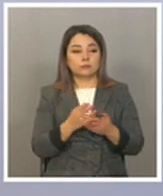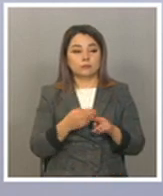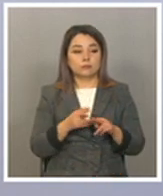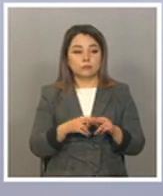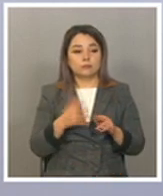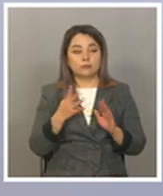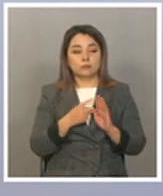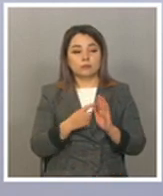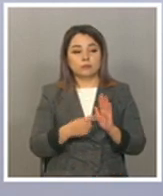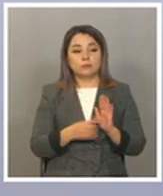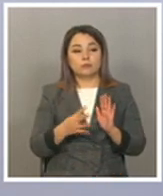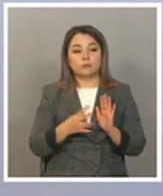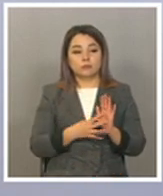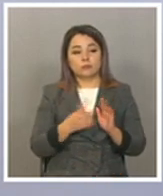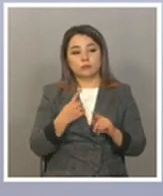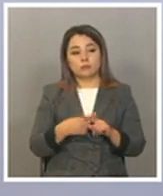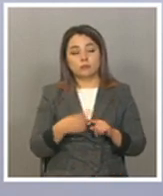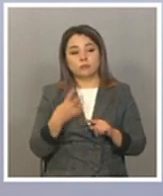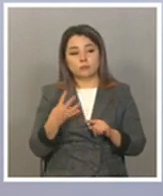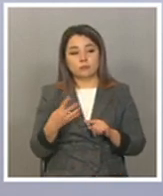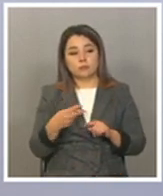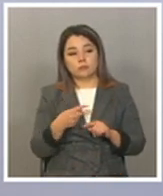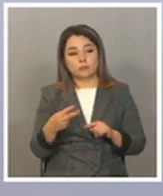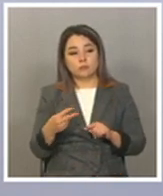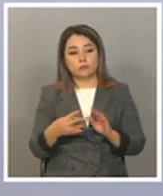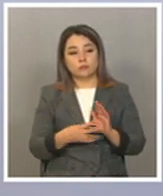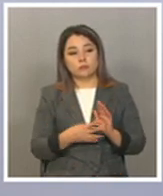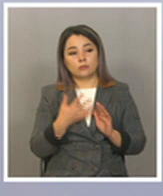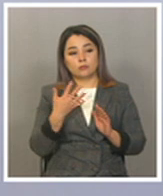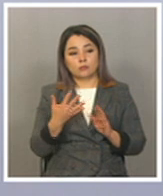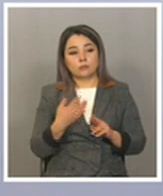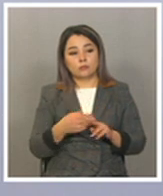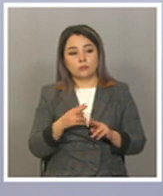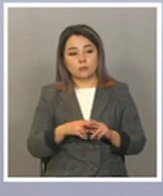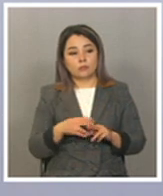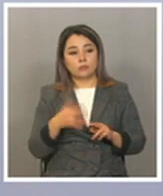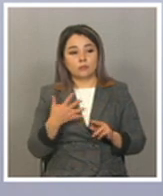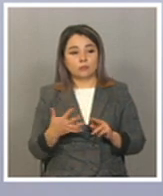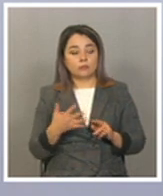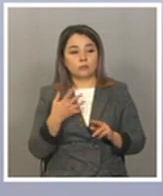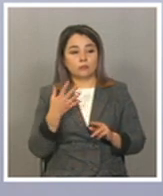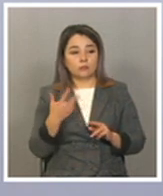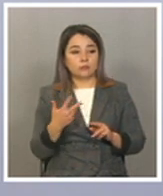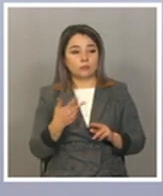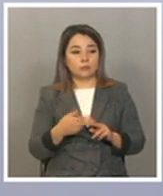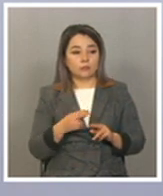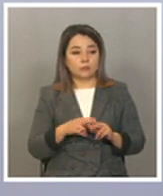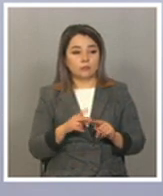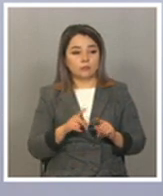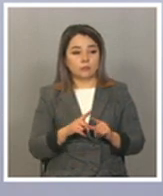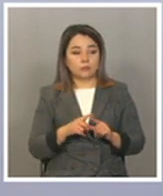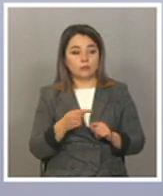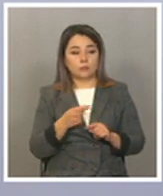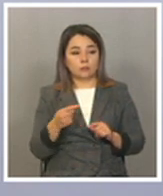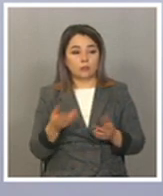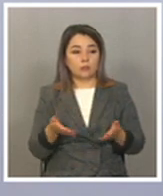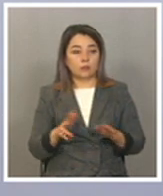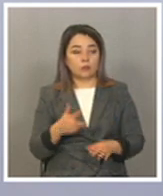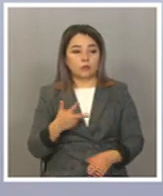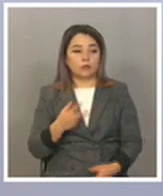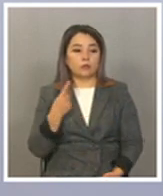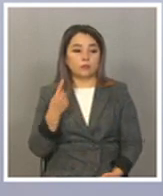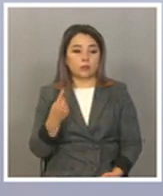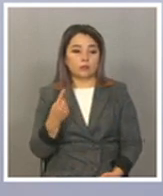қосылған 4 тең 9-дан 5. Демек, 5-тен 3 таламыз, 9-дан 3 таламыз, тең 6-дан